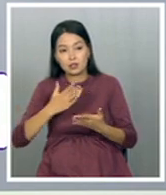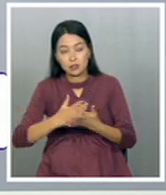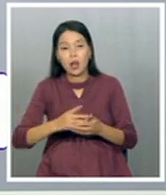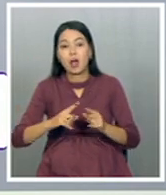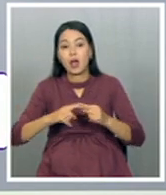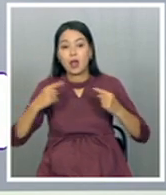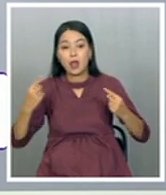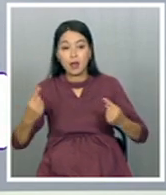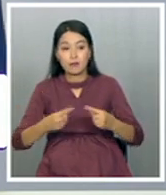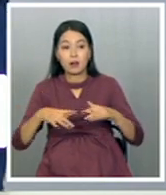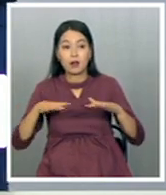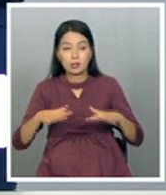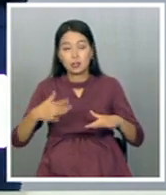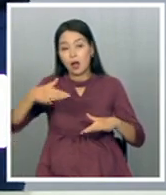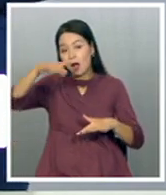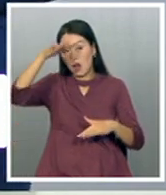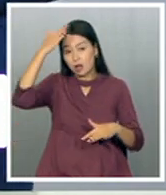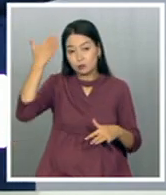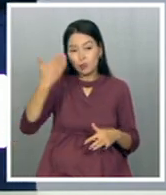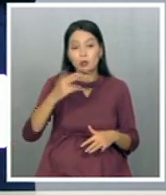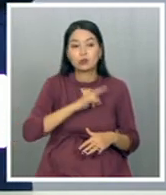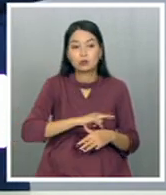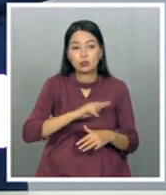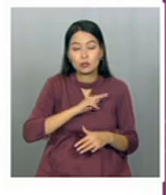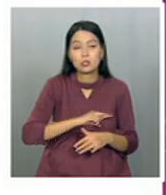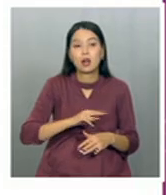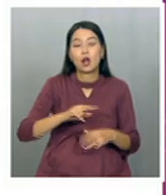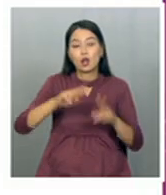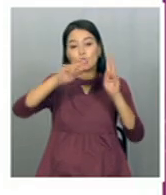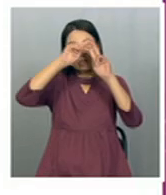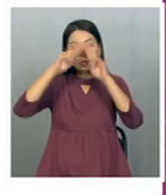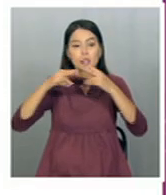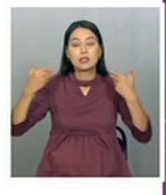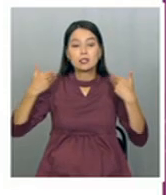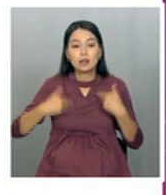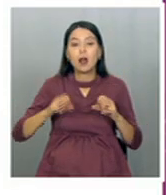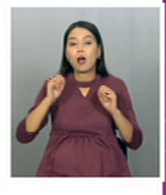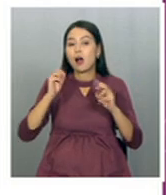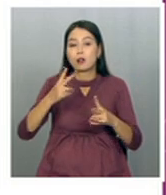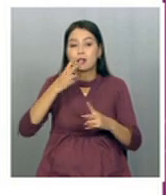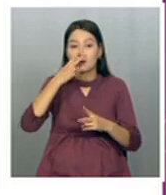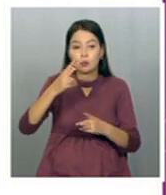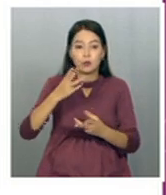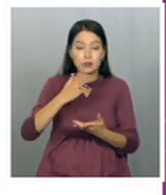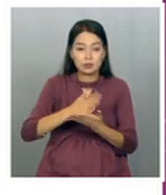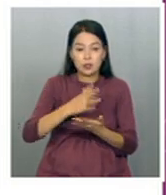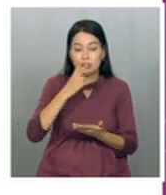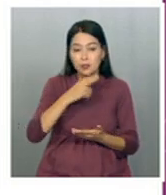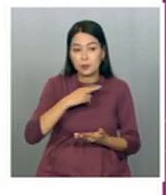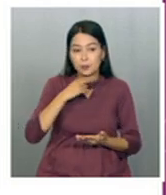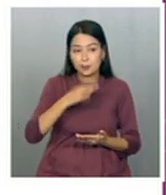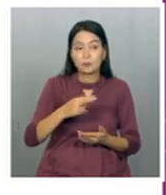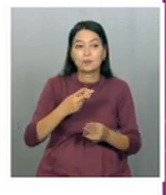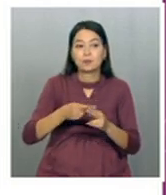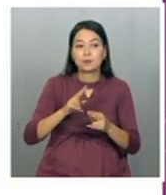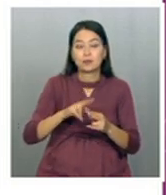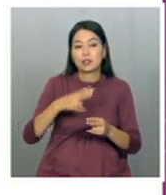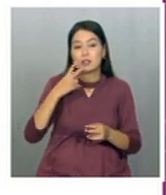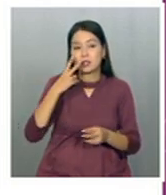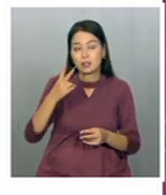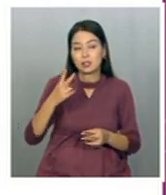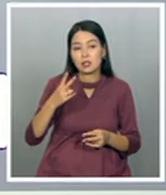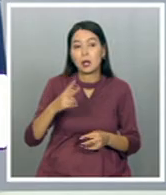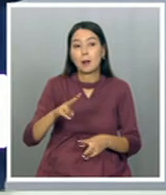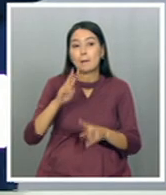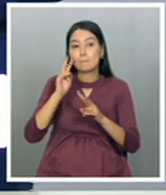орналасқан жерінен аспан сферасы, яғни жұлдыздардың бейнесі қалай көрінетінін қарастырайық. Яғни мына суреттен көріп отырғандығыңыздай,